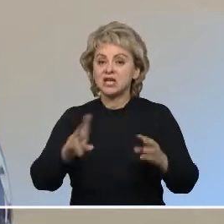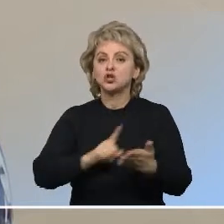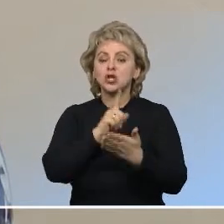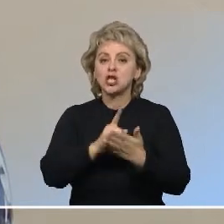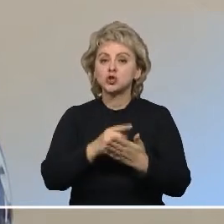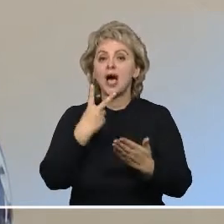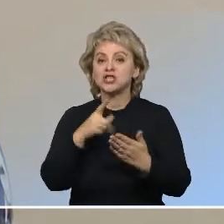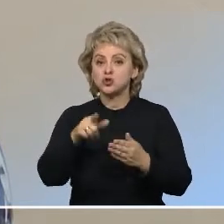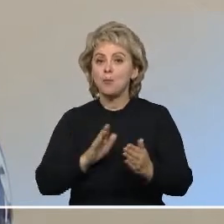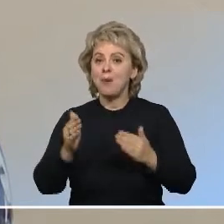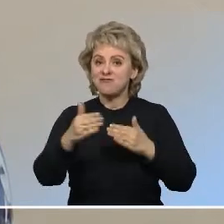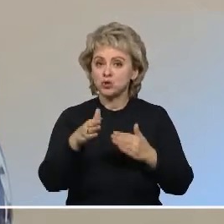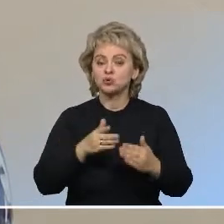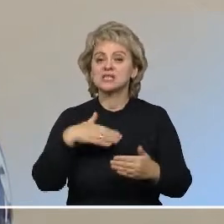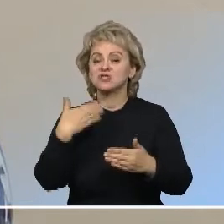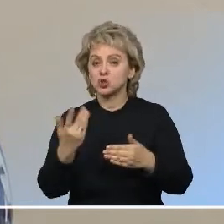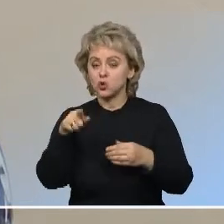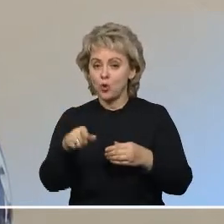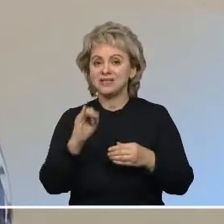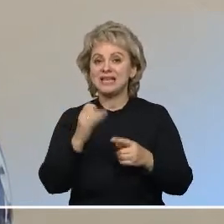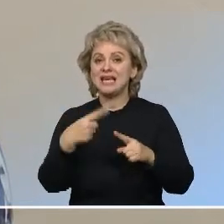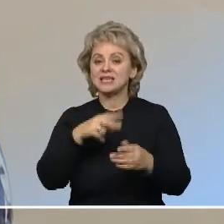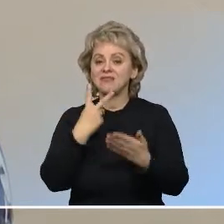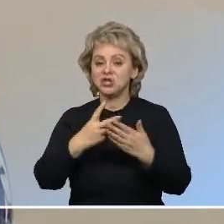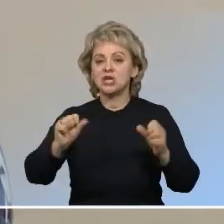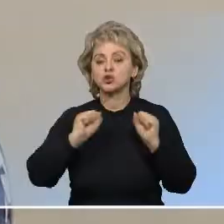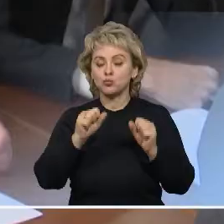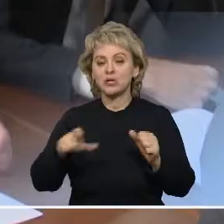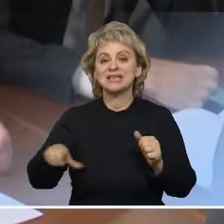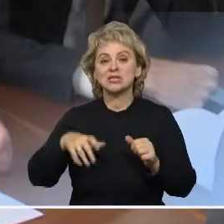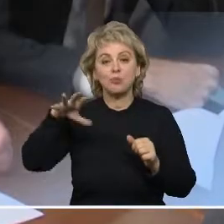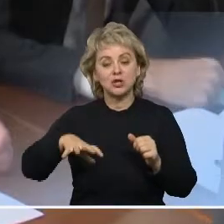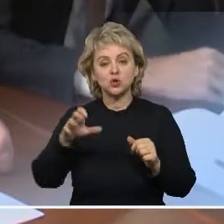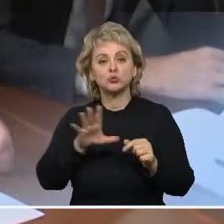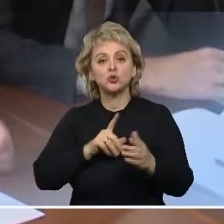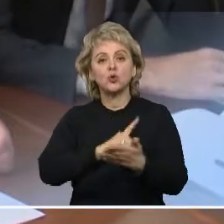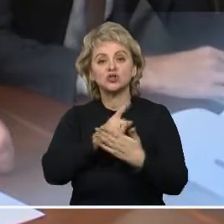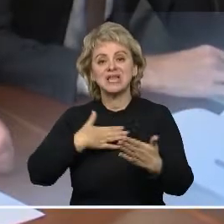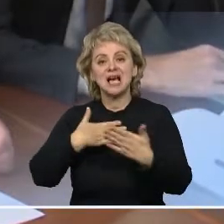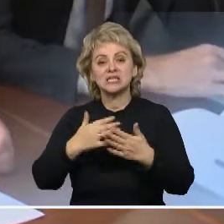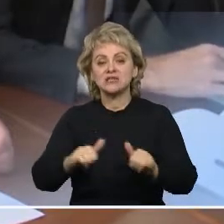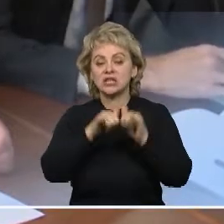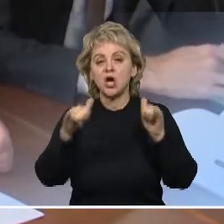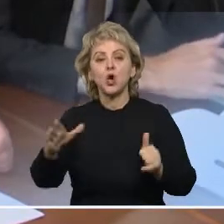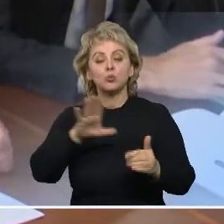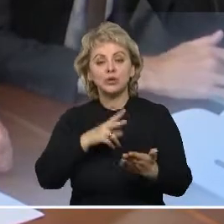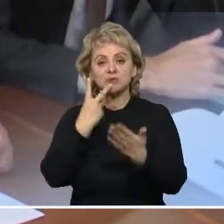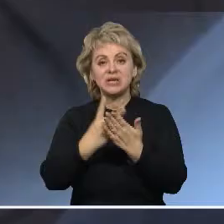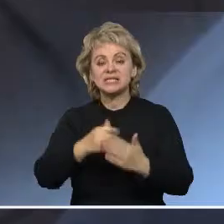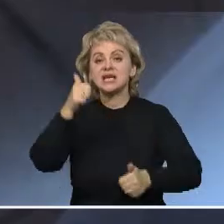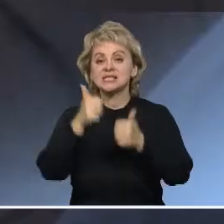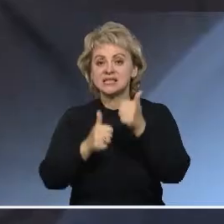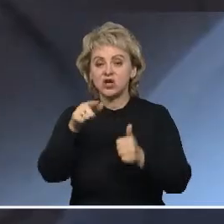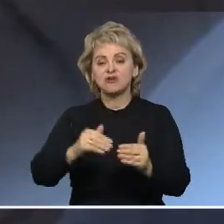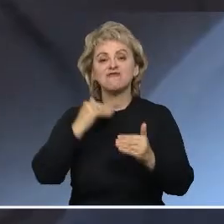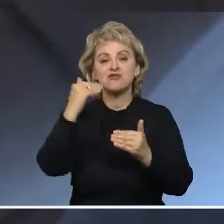должно очевидно повернуться в сторону и этого вида спорта. Донской баскетбол должен активно развиваться и быть представлен на